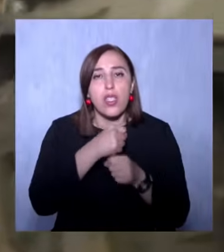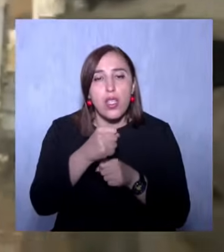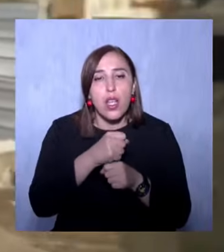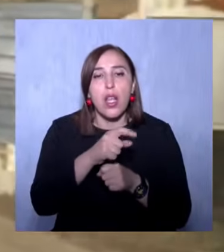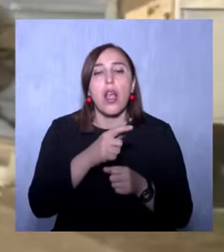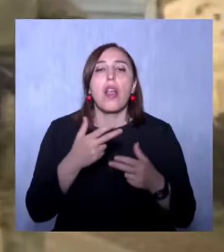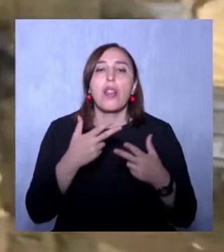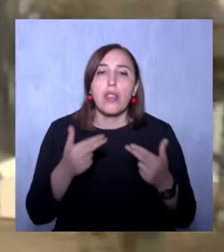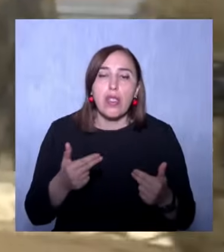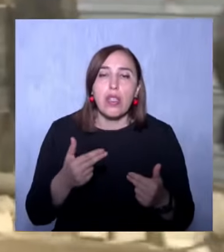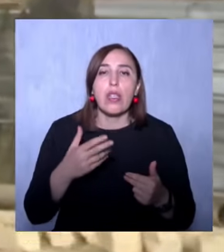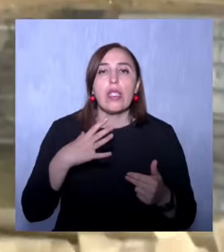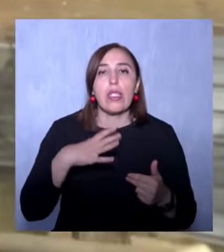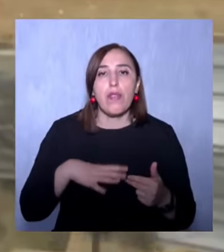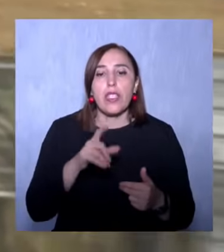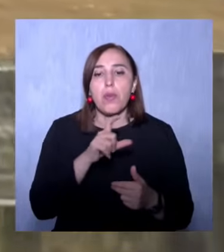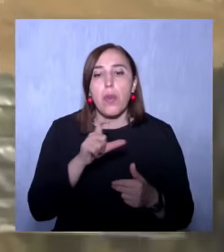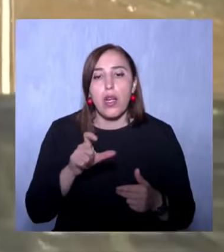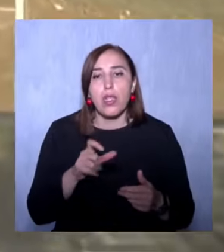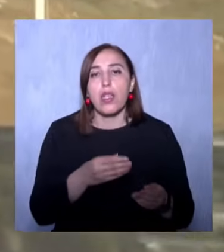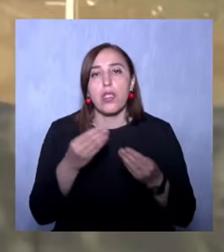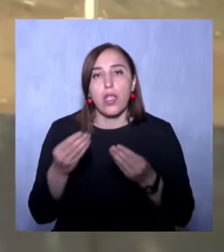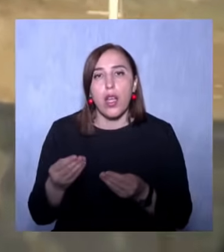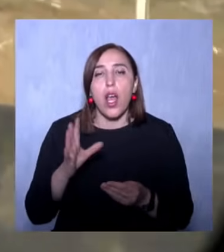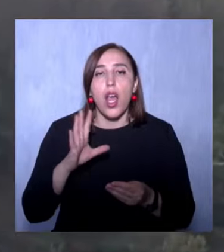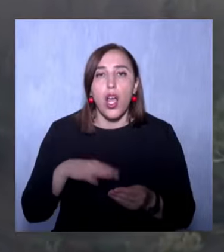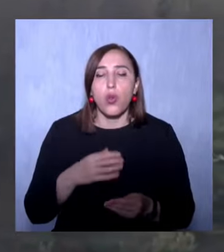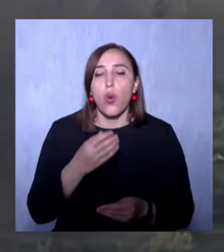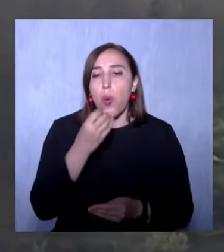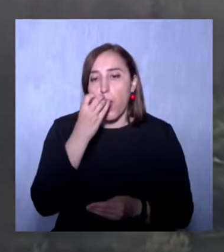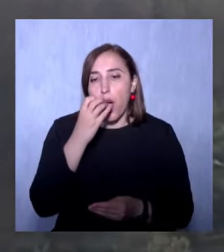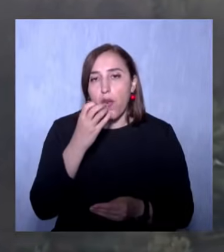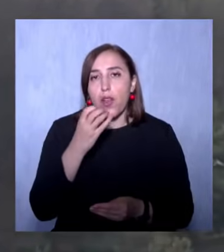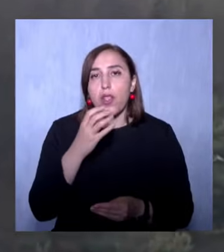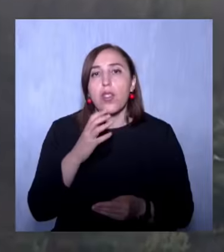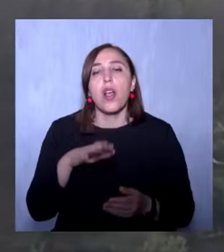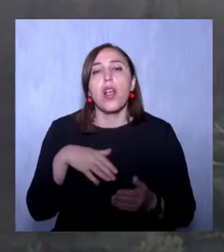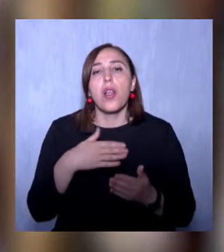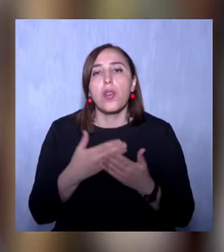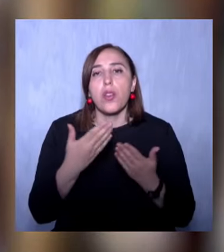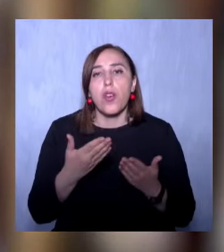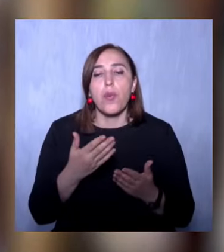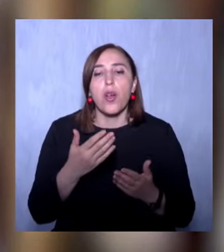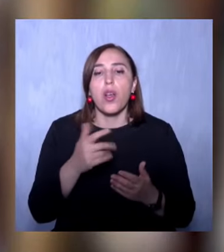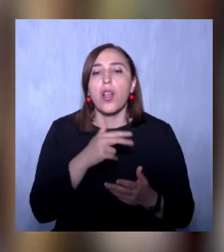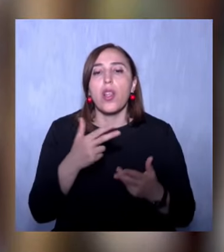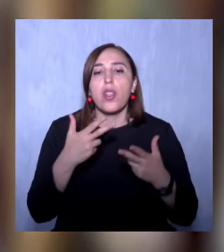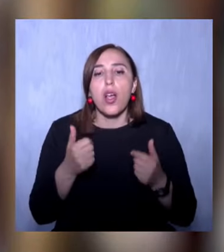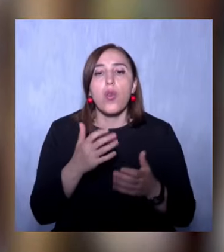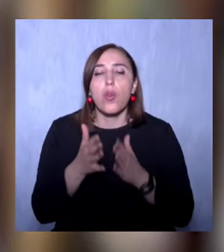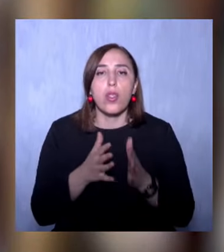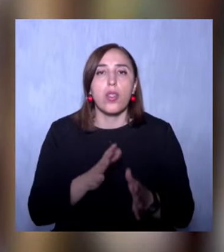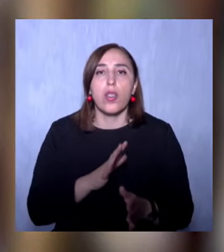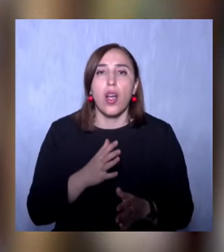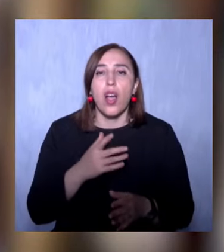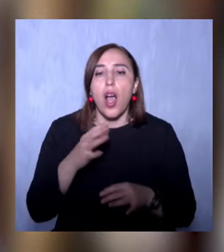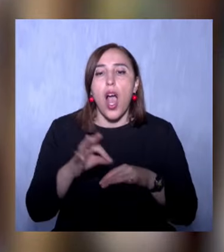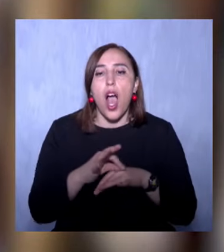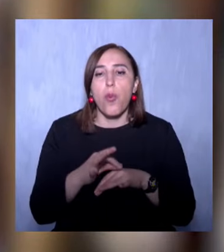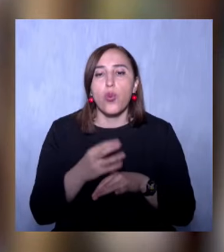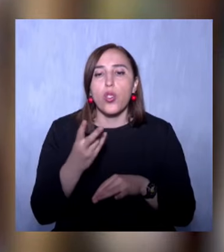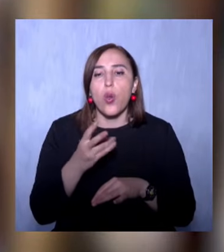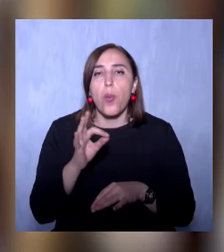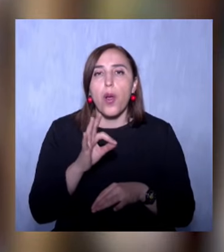հաստատում, վերադարձնում այդ մարդկանց։ Շատ չանցած Բաքվից այլևս հաստատումներ չեղան։ Օրինակ կա դեպք ամուսինների